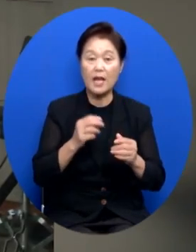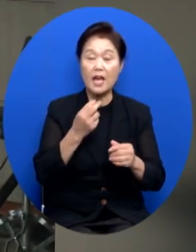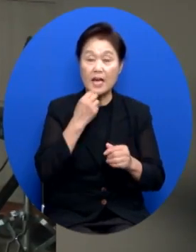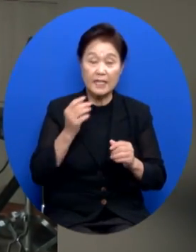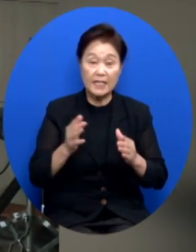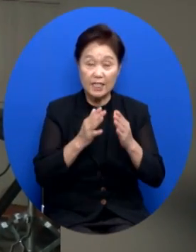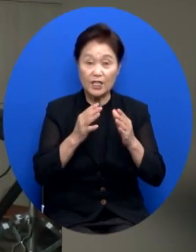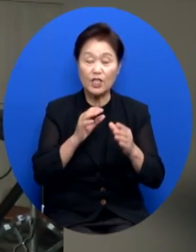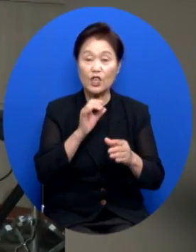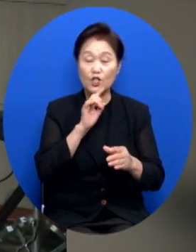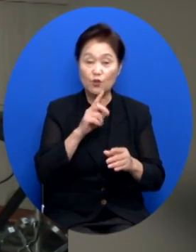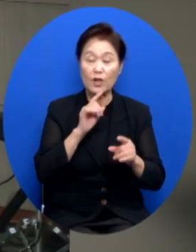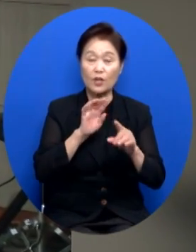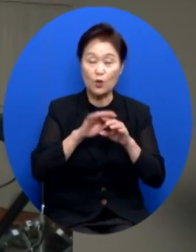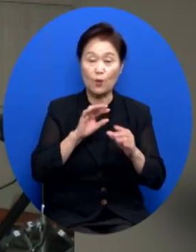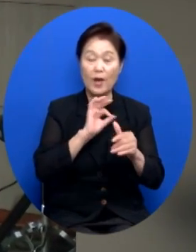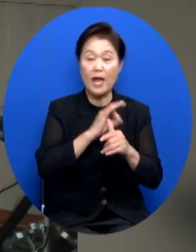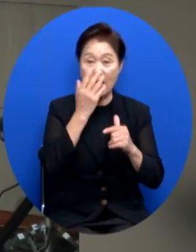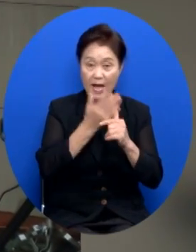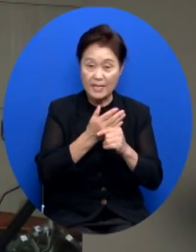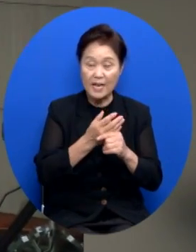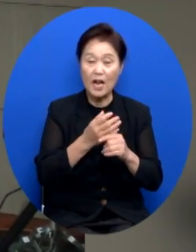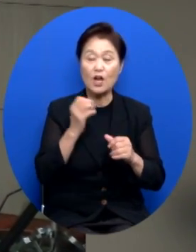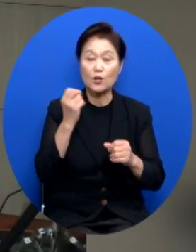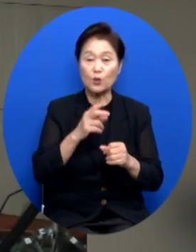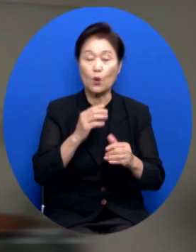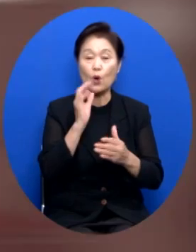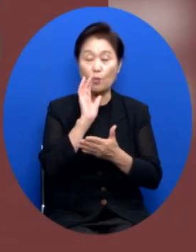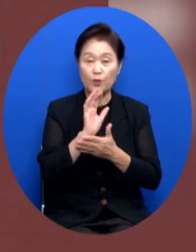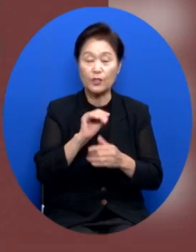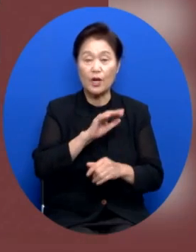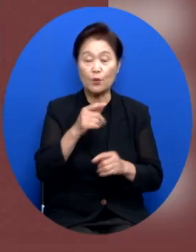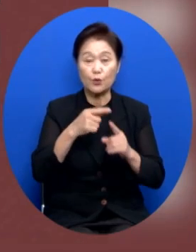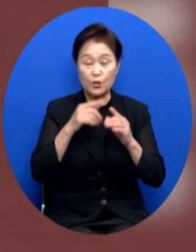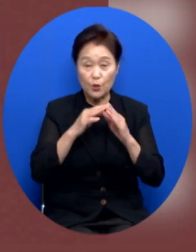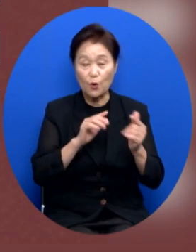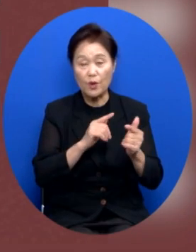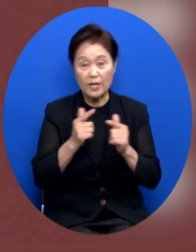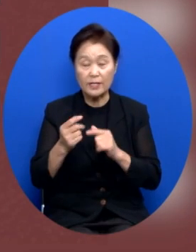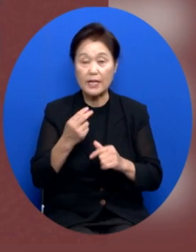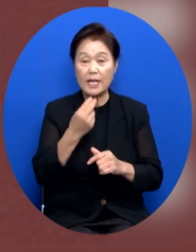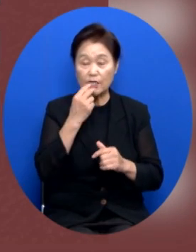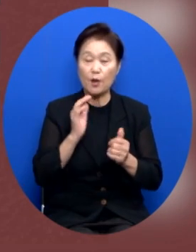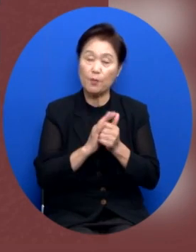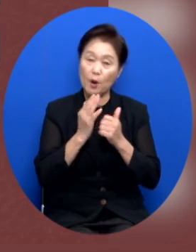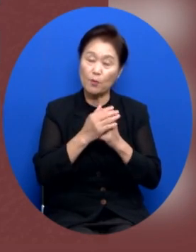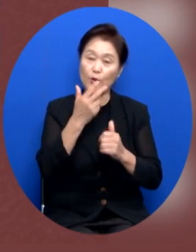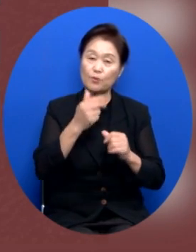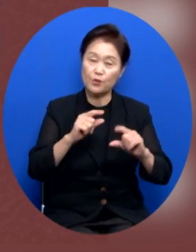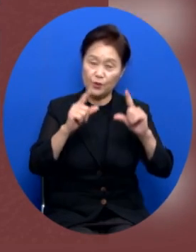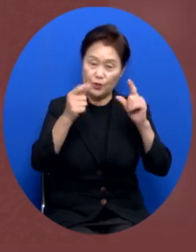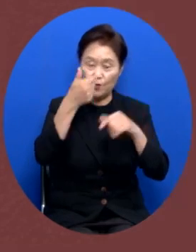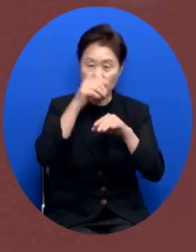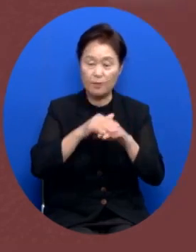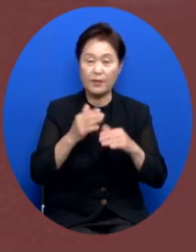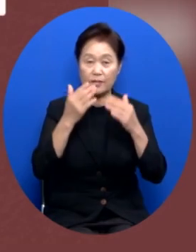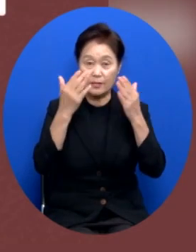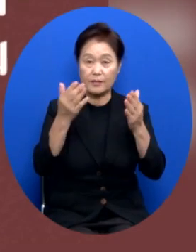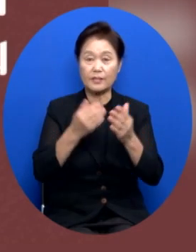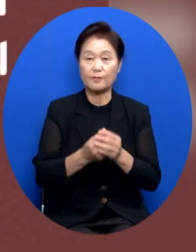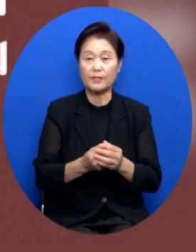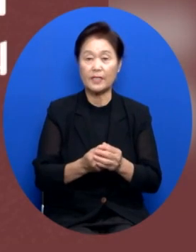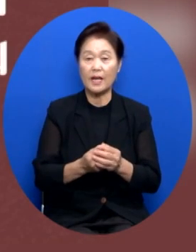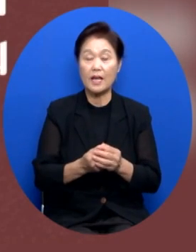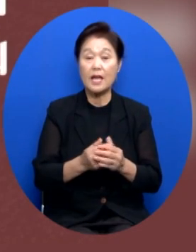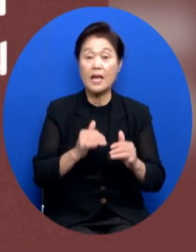경기중앙교회와 안양감리교회, 선일감리교회, 분당구미교회는 생명보듬주일 예배를 드렸습니다.